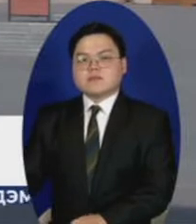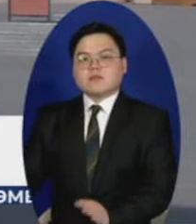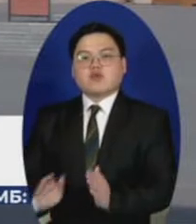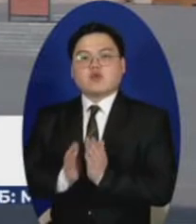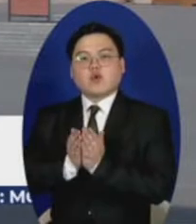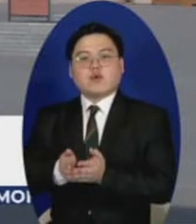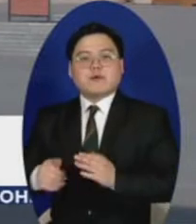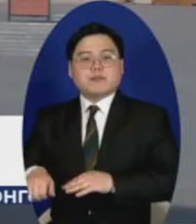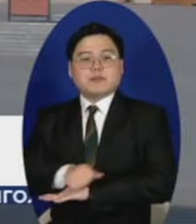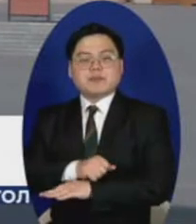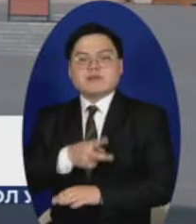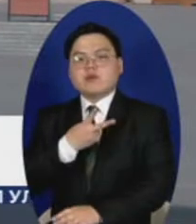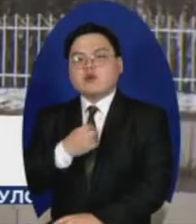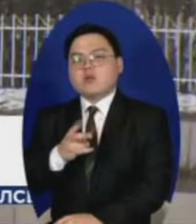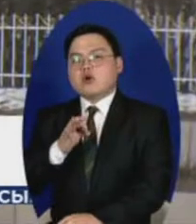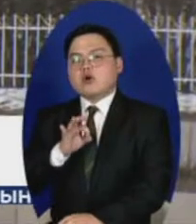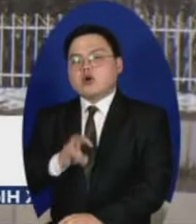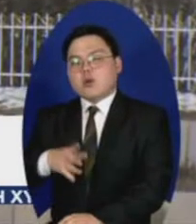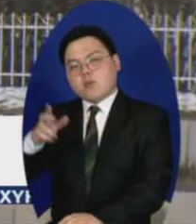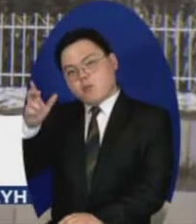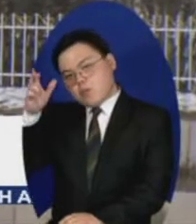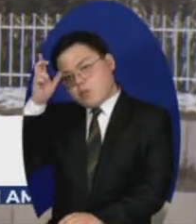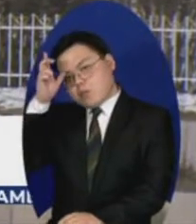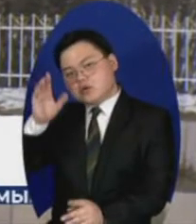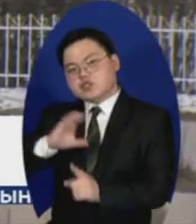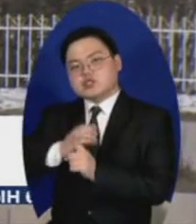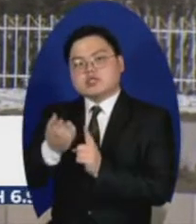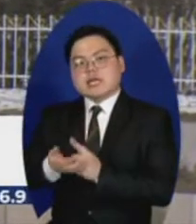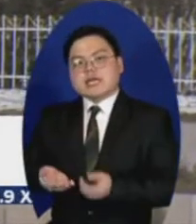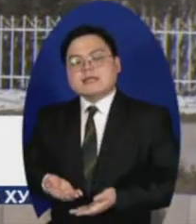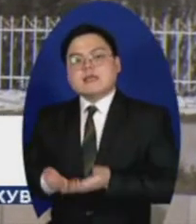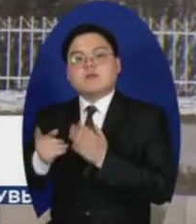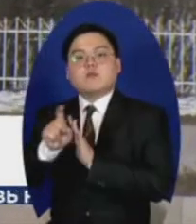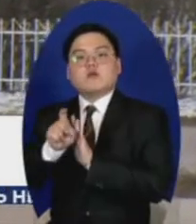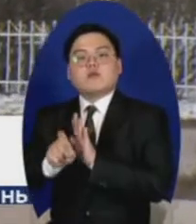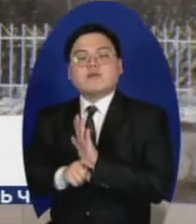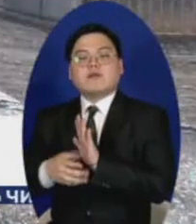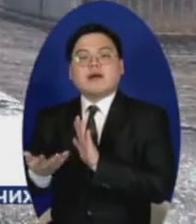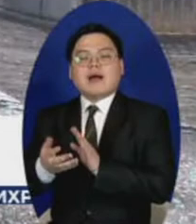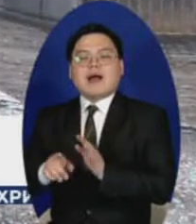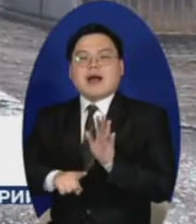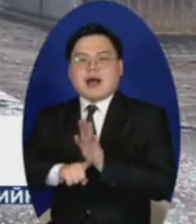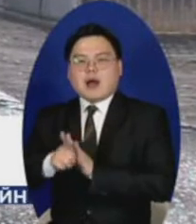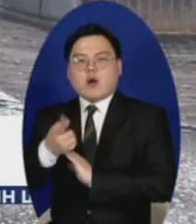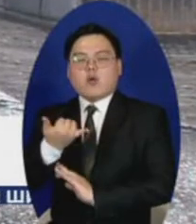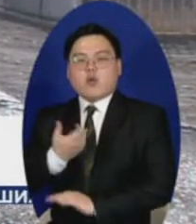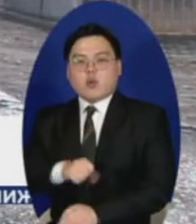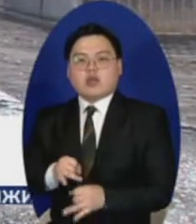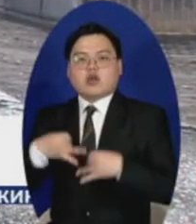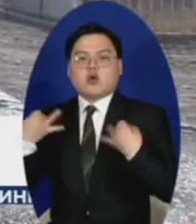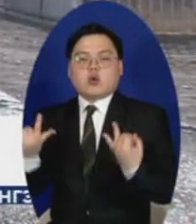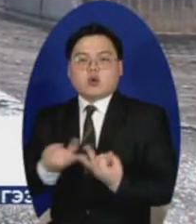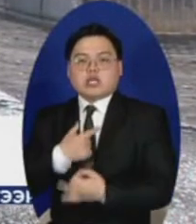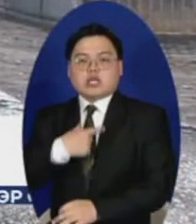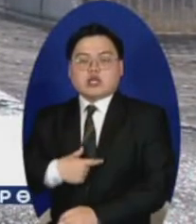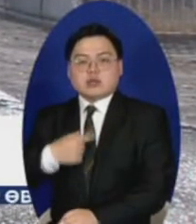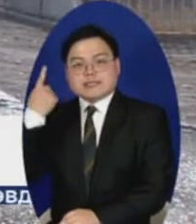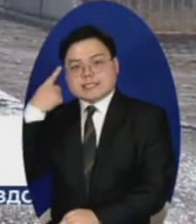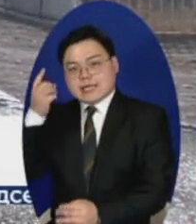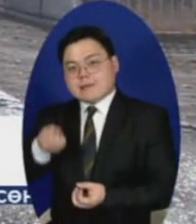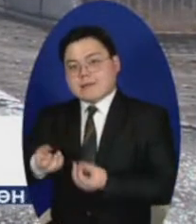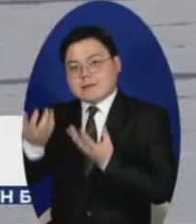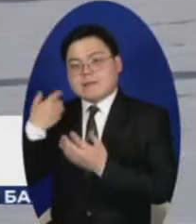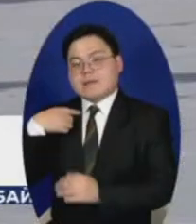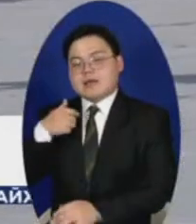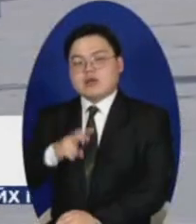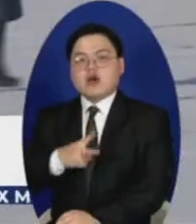Хөвсгөл аймагт 2020 онд боловсрол соёлыг дэмжих хөтөлбөрийг анхудаа Улсын хурлын гишүүн Мөнхбаатарын санаачлагаар хэрэгжүүлсэн. 2020 онд 200